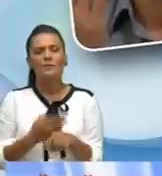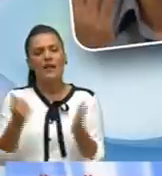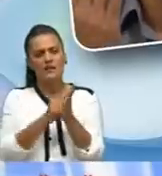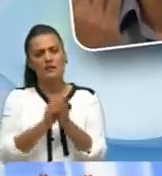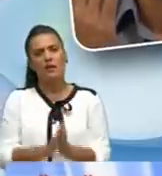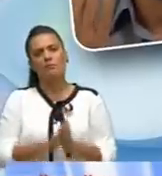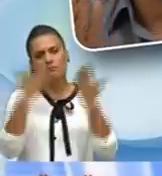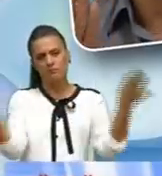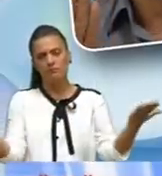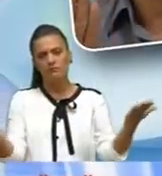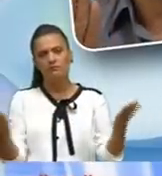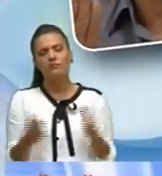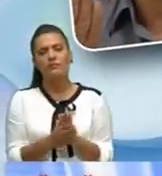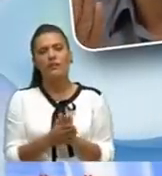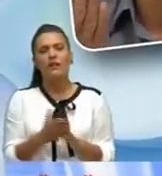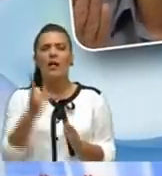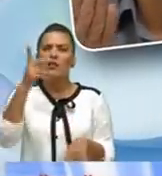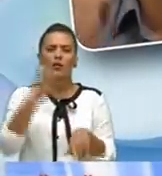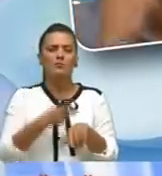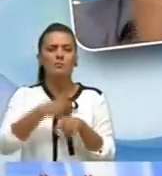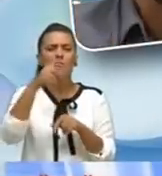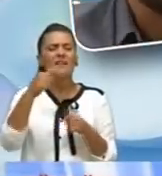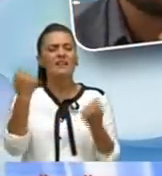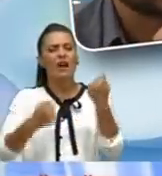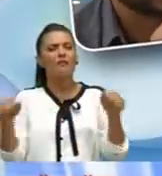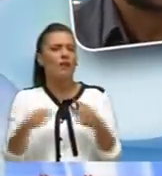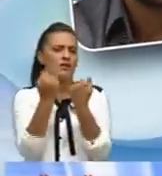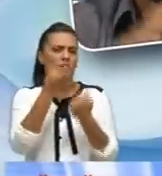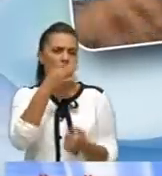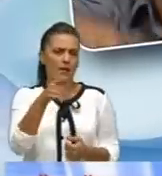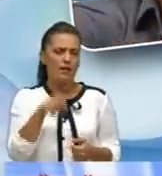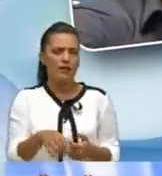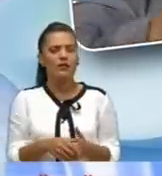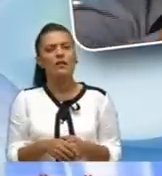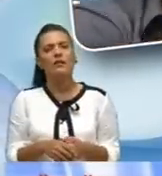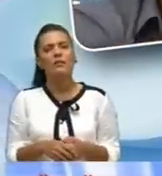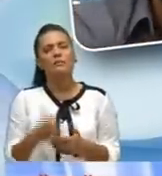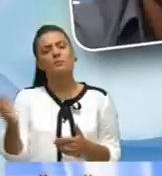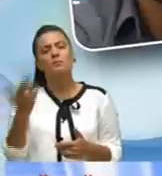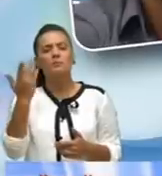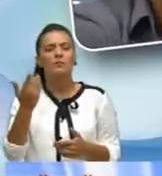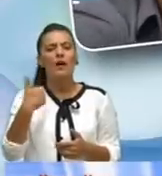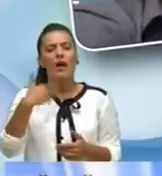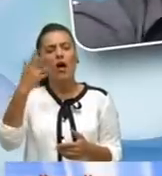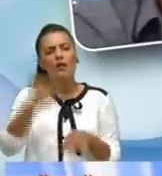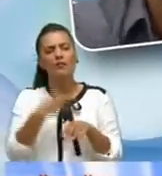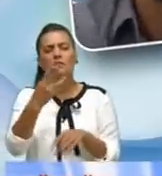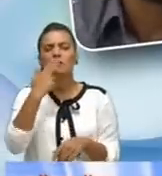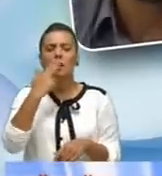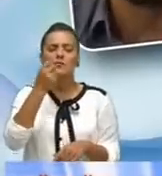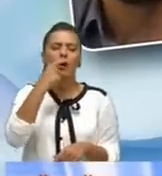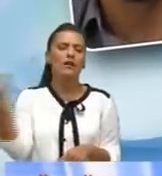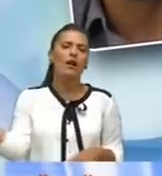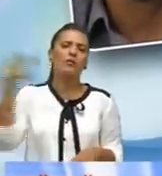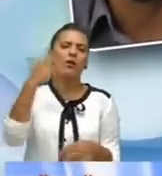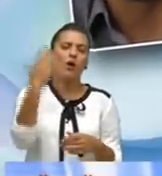gazeteyi açıyoruz. İşte Allah korusun bir trafik kazası haberi. İşte atıyorum tamamen Samsun'dan Ankara'ya gitmekte